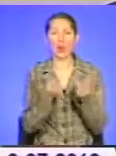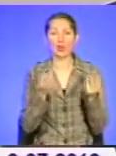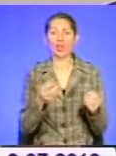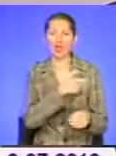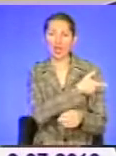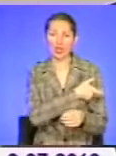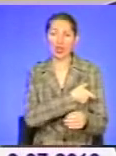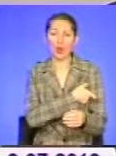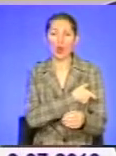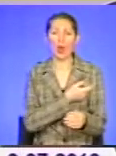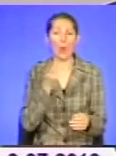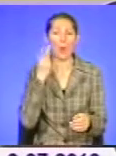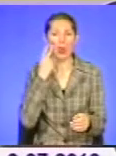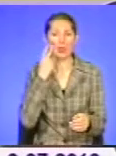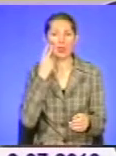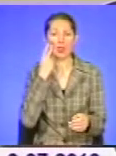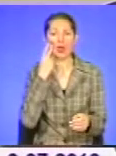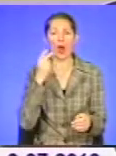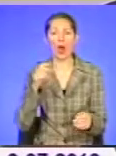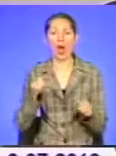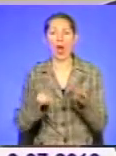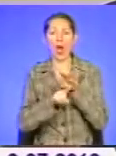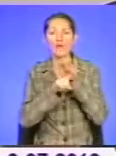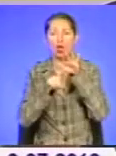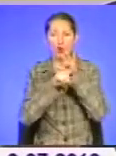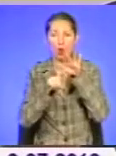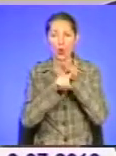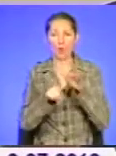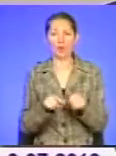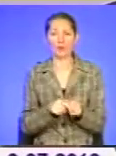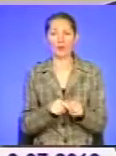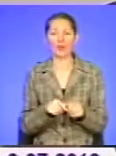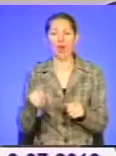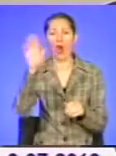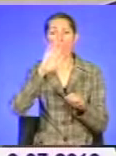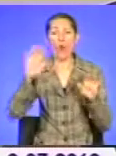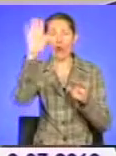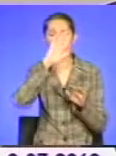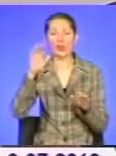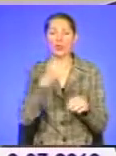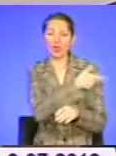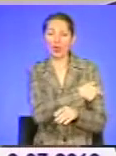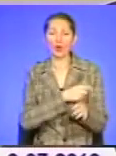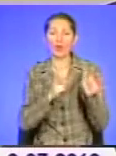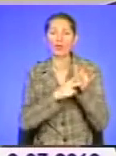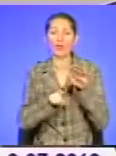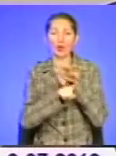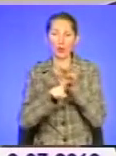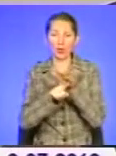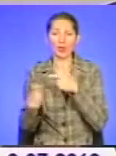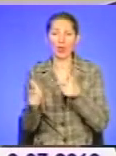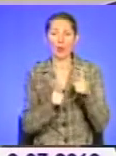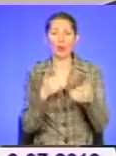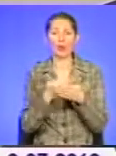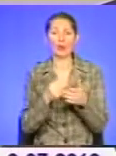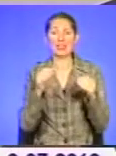постійно в повітрі знаходяться 7 вертольотів. Для оперативного реагування на небезпечну ситуацію напоготові майже 10 тисяч одиниць